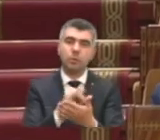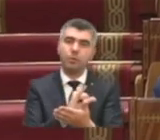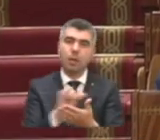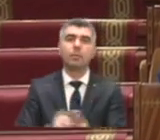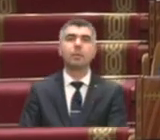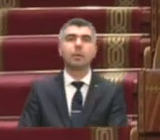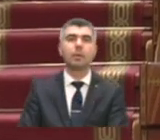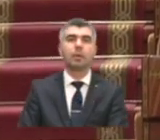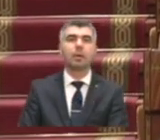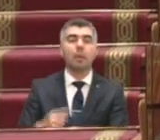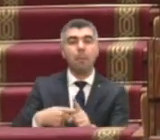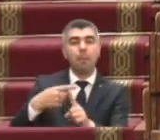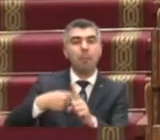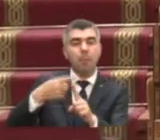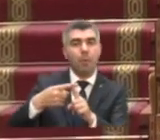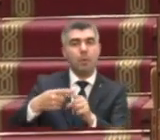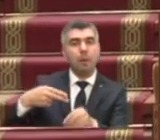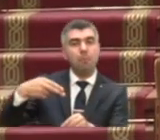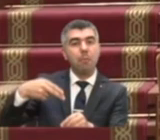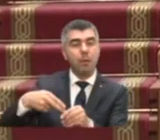ظل تفاقم الازمات المحروقات